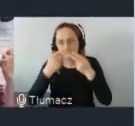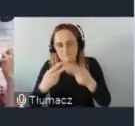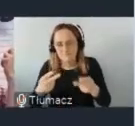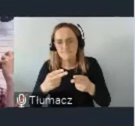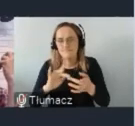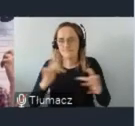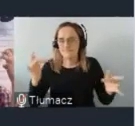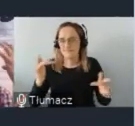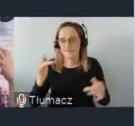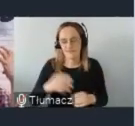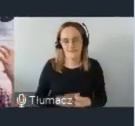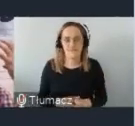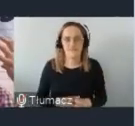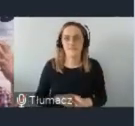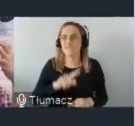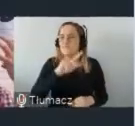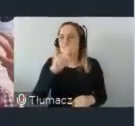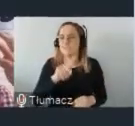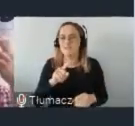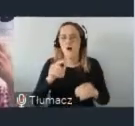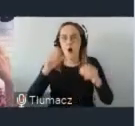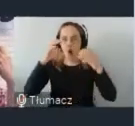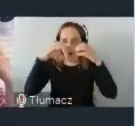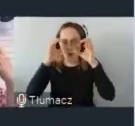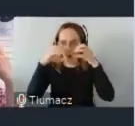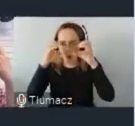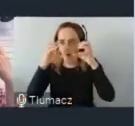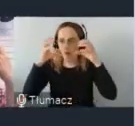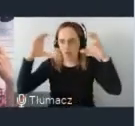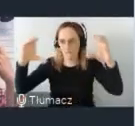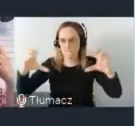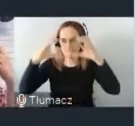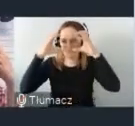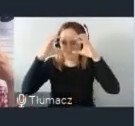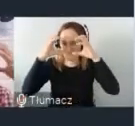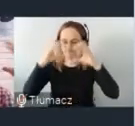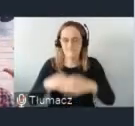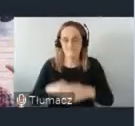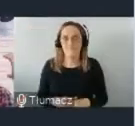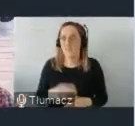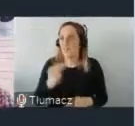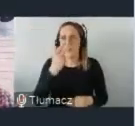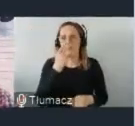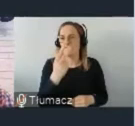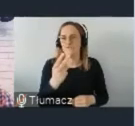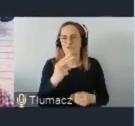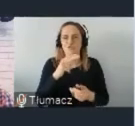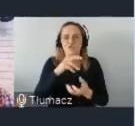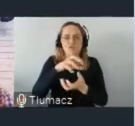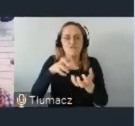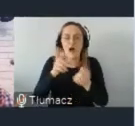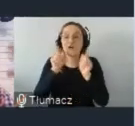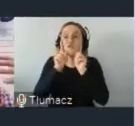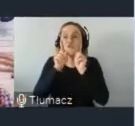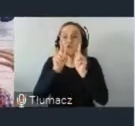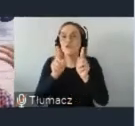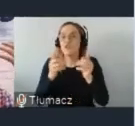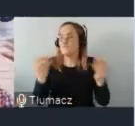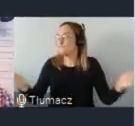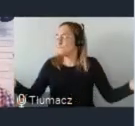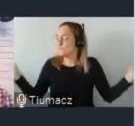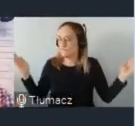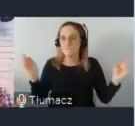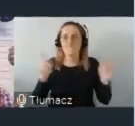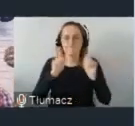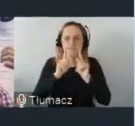wirtualnej. Powinna nam się kojarzyć z goglami, które nakładamy na siebie i nie widzimy tego świata rzeczywistego. Przenosimy się do